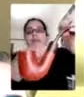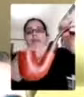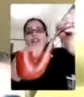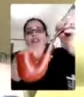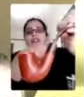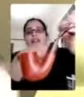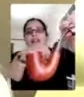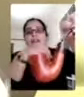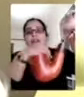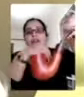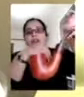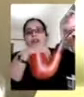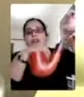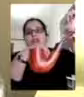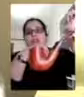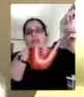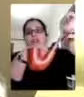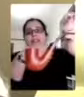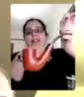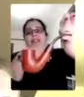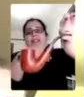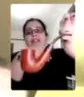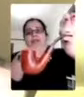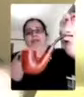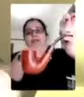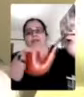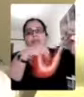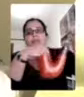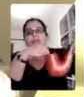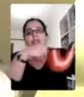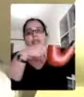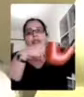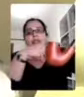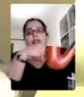Bu en başta gösterdiğim pipoyla çok uzun süre Latakya içtim.